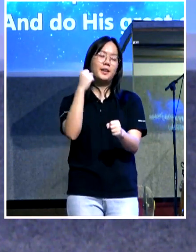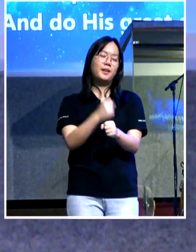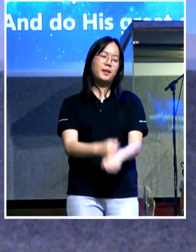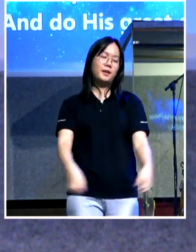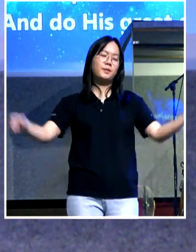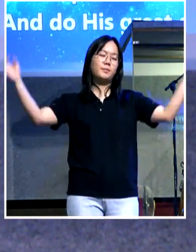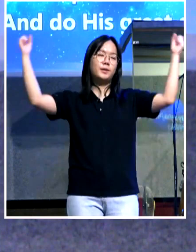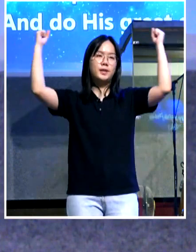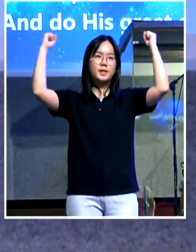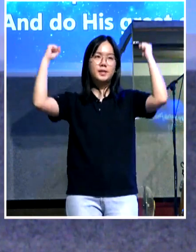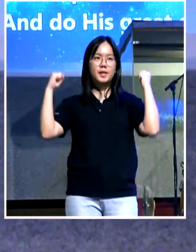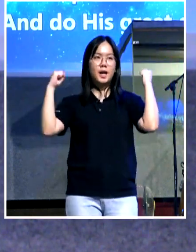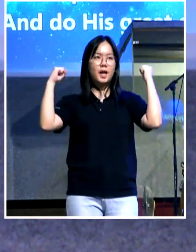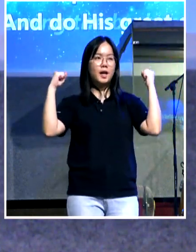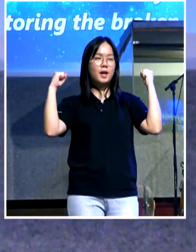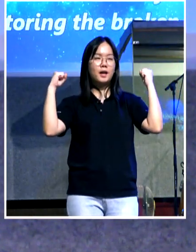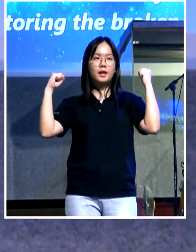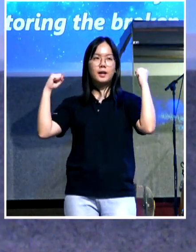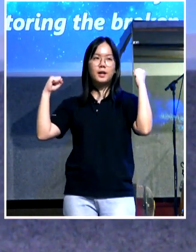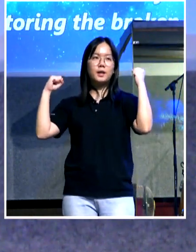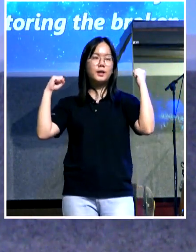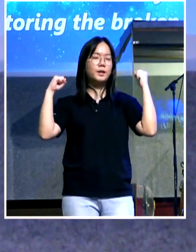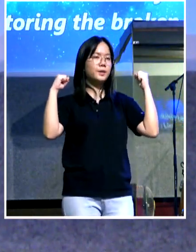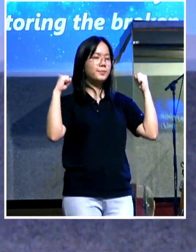perbuatannya yang besar.